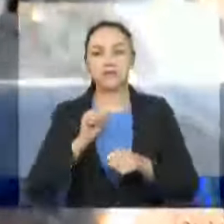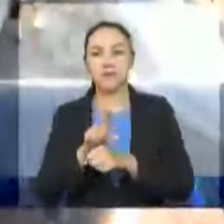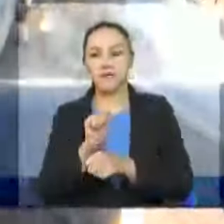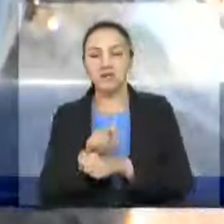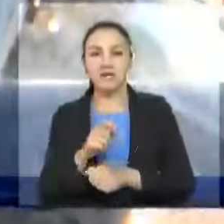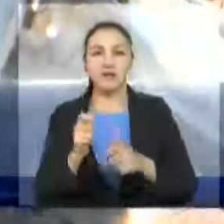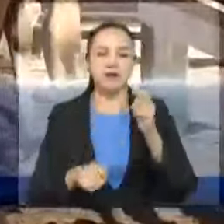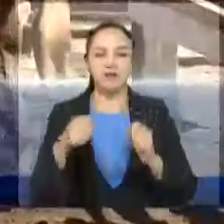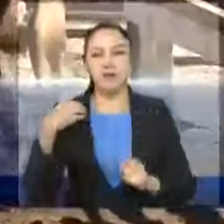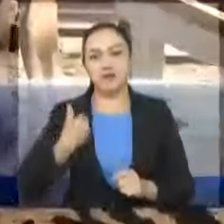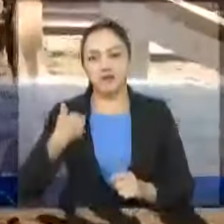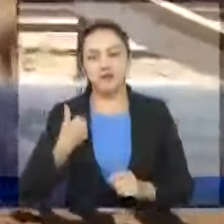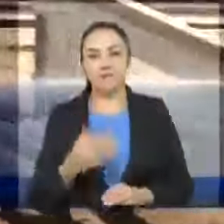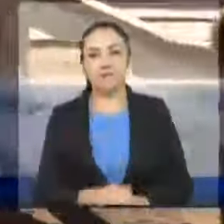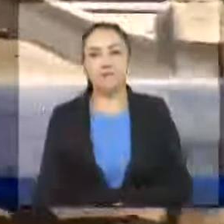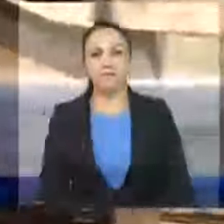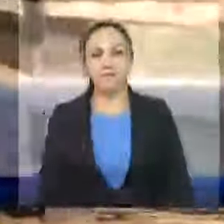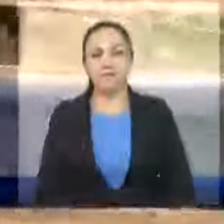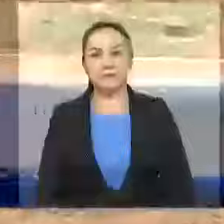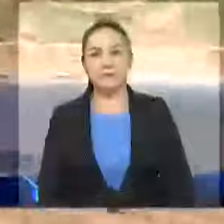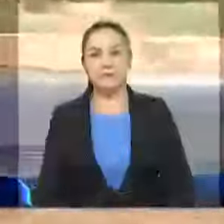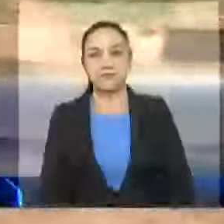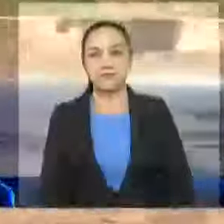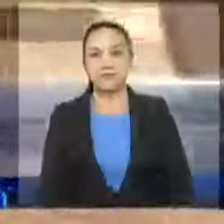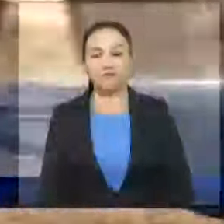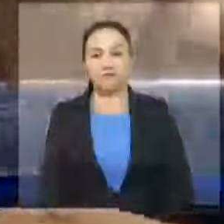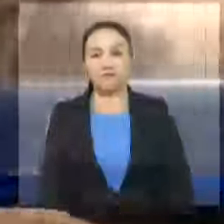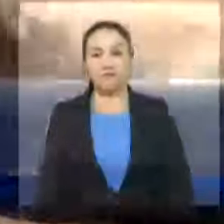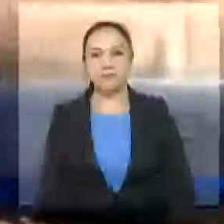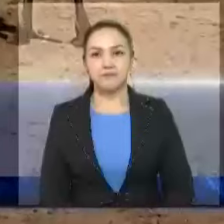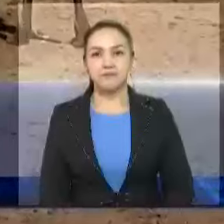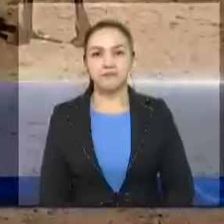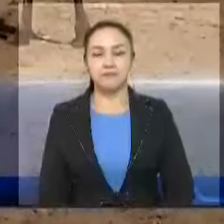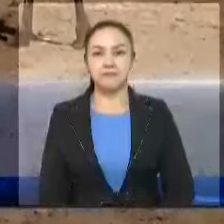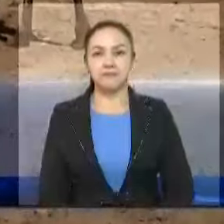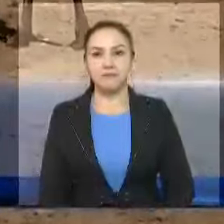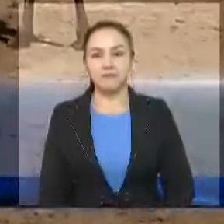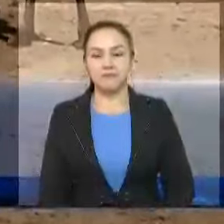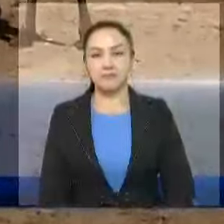целебный шубат Аймкуль. Жасан Жалбаков, Нурбол Жаумбаев, Самат Каликенов, телеканал Актобе.